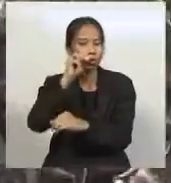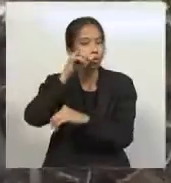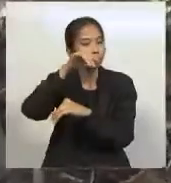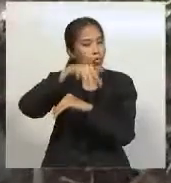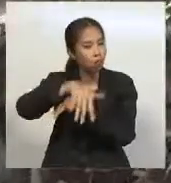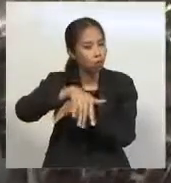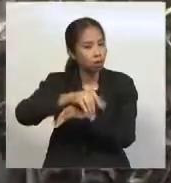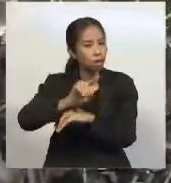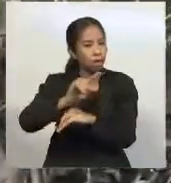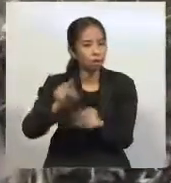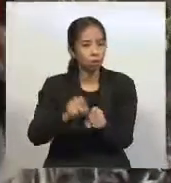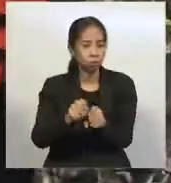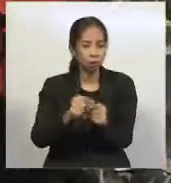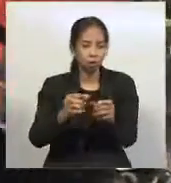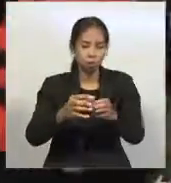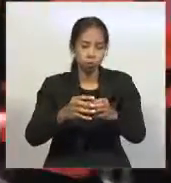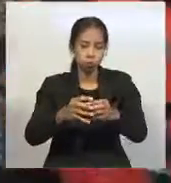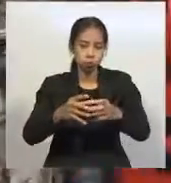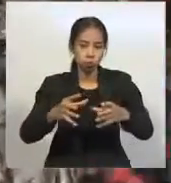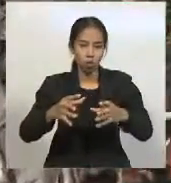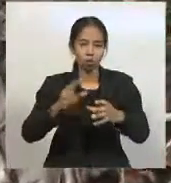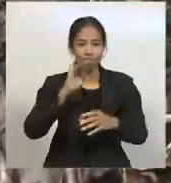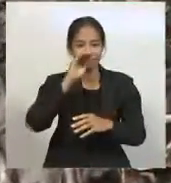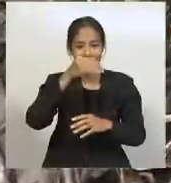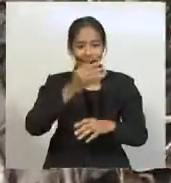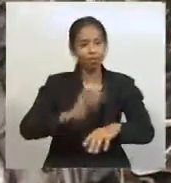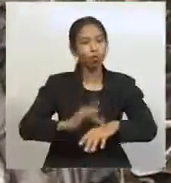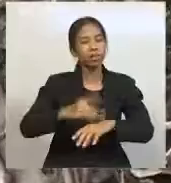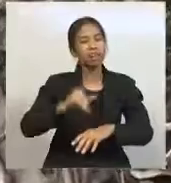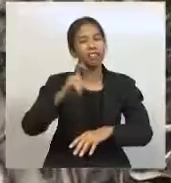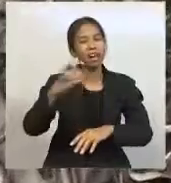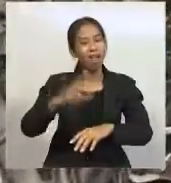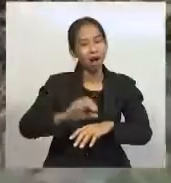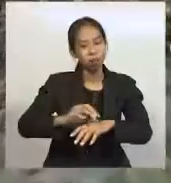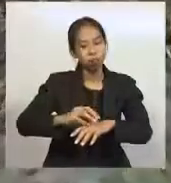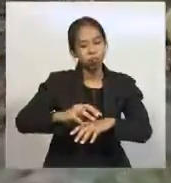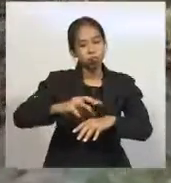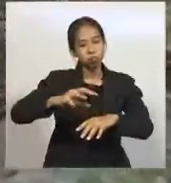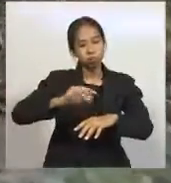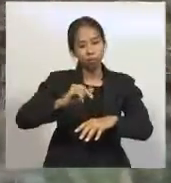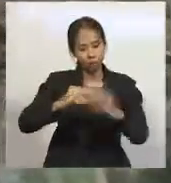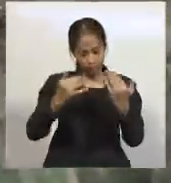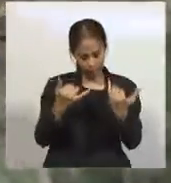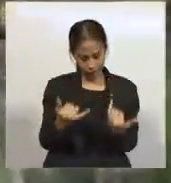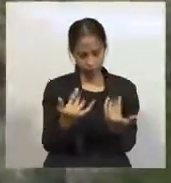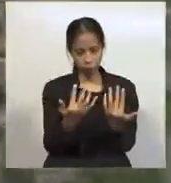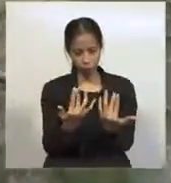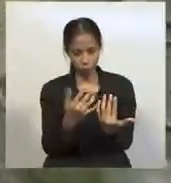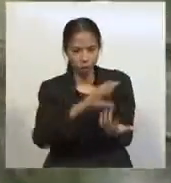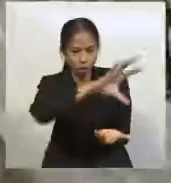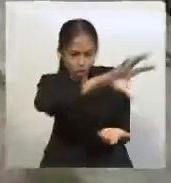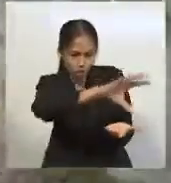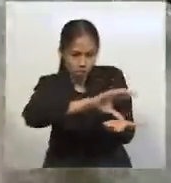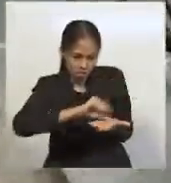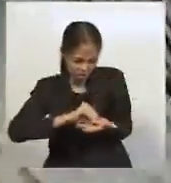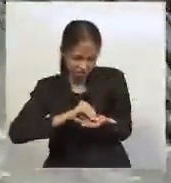ภาพที่เริ่มบวมนะคะจากปฏิกิริยาธรรมชาติค่ะซึ่งทางทีมก็เตรียมวางแผนเข้ามาเก็บกู้ซากช้